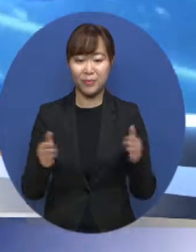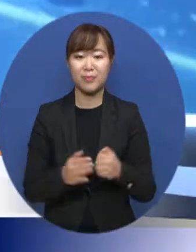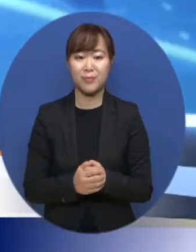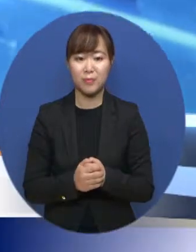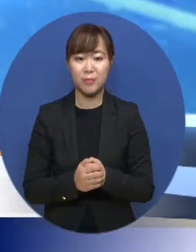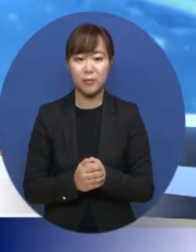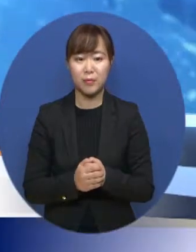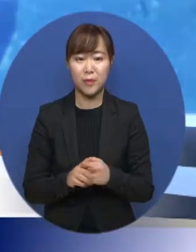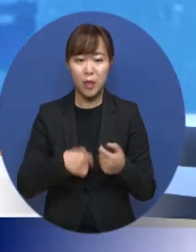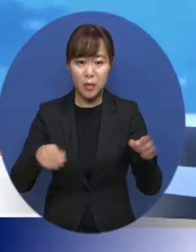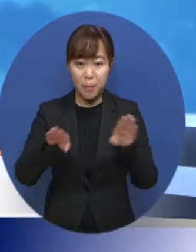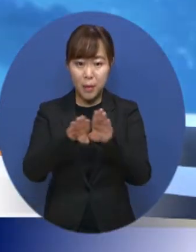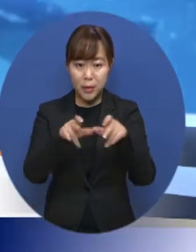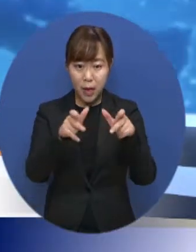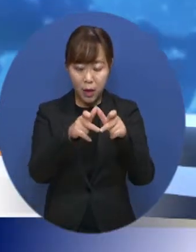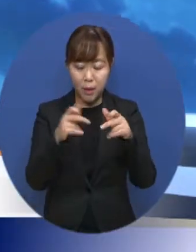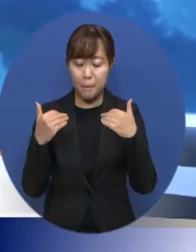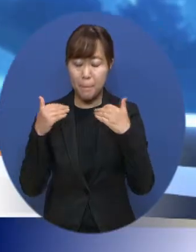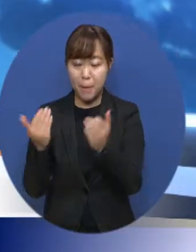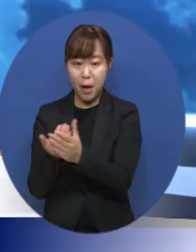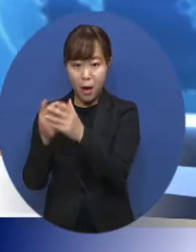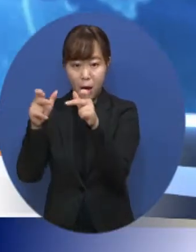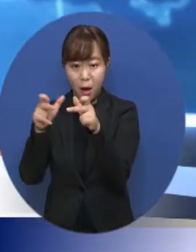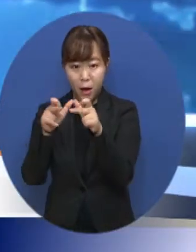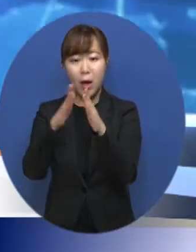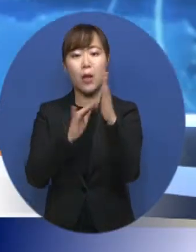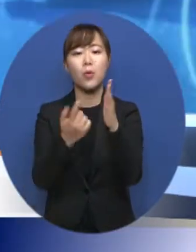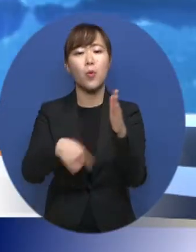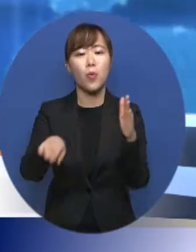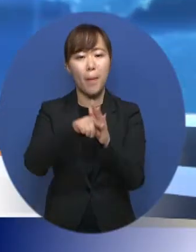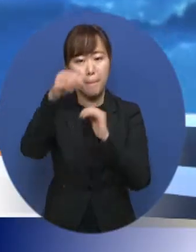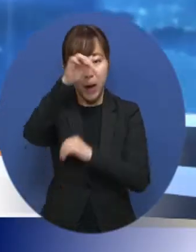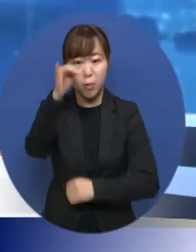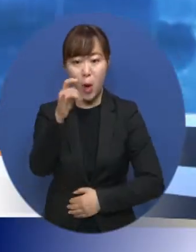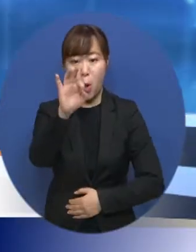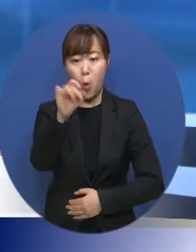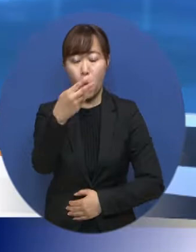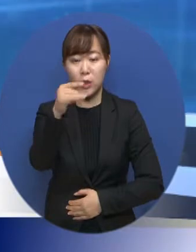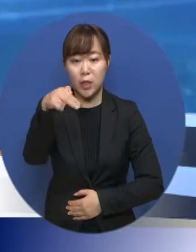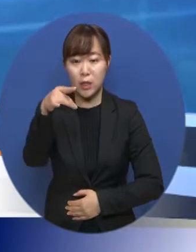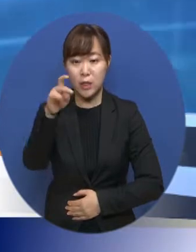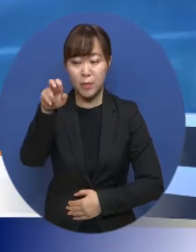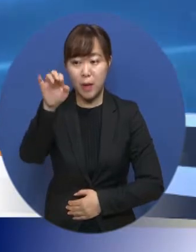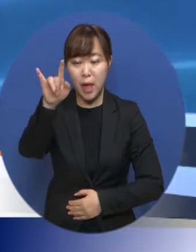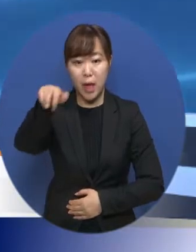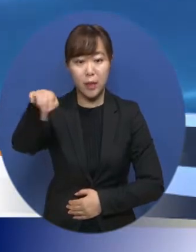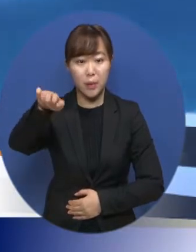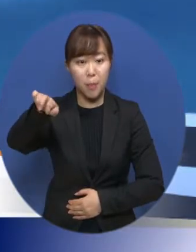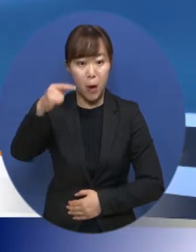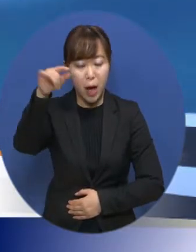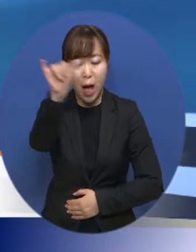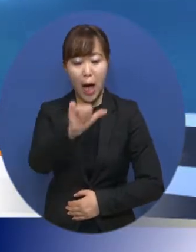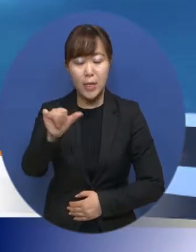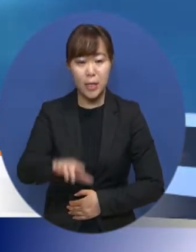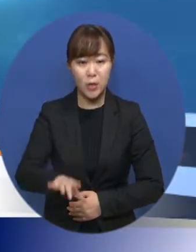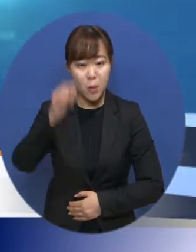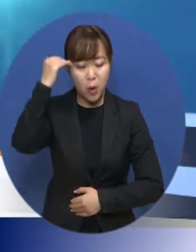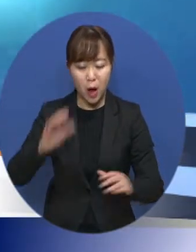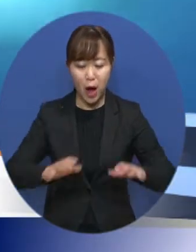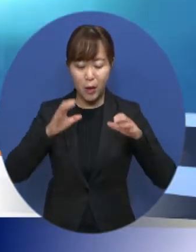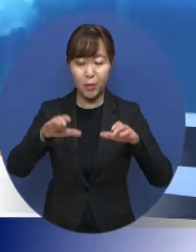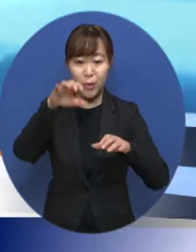자폐성 장애인과 발달장애인 그 가족을 위한 박람회에 오티즈 맥스 포가 아시아 최초로 한국에서